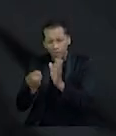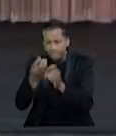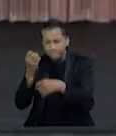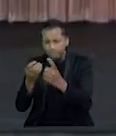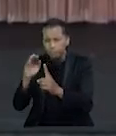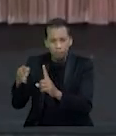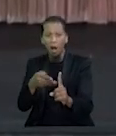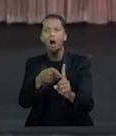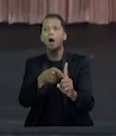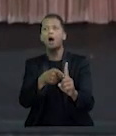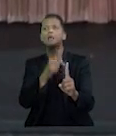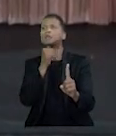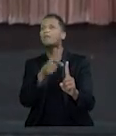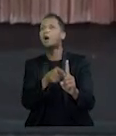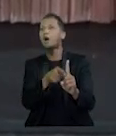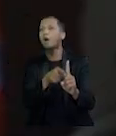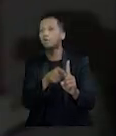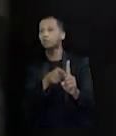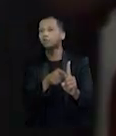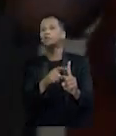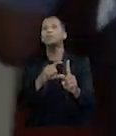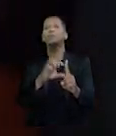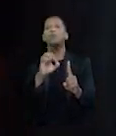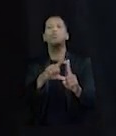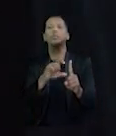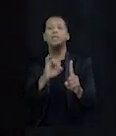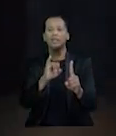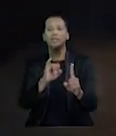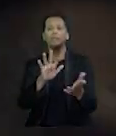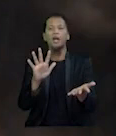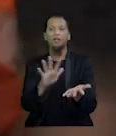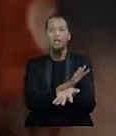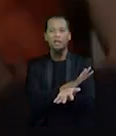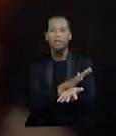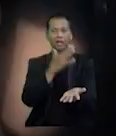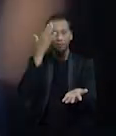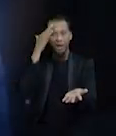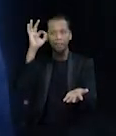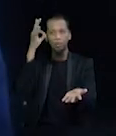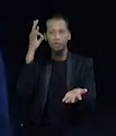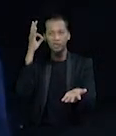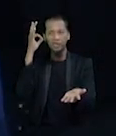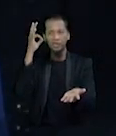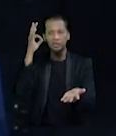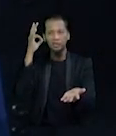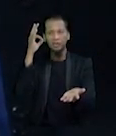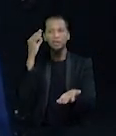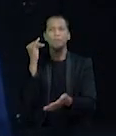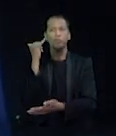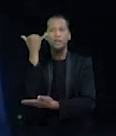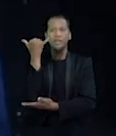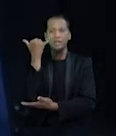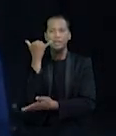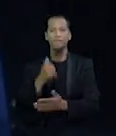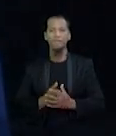tersebut diduga diperoleh dari AKBP Dodi prawiranegara mantan kapolres Bukittinggi Sumatera Barat dari keterangan